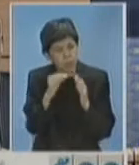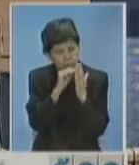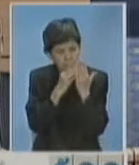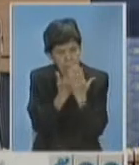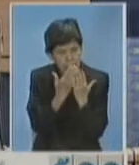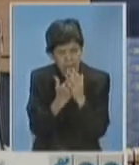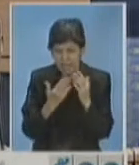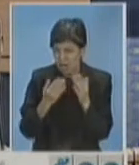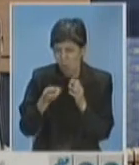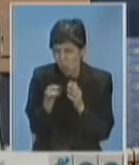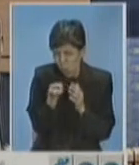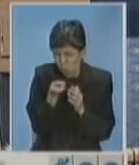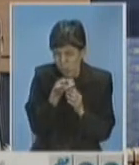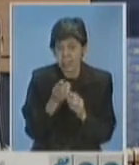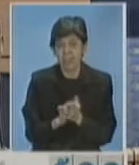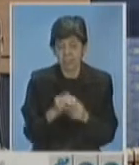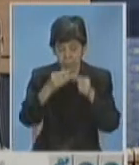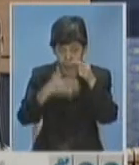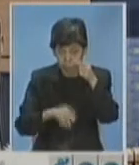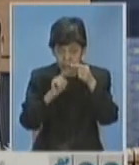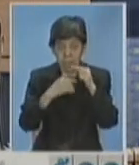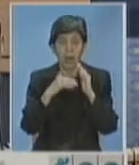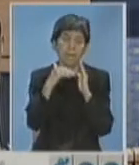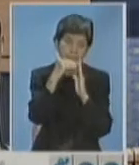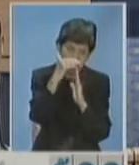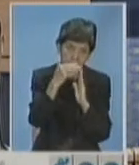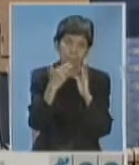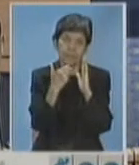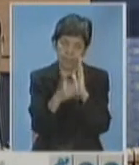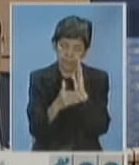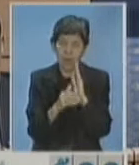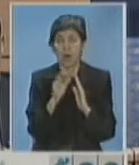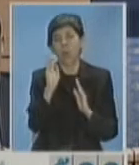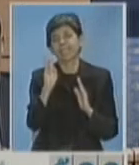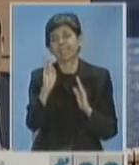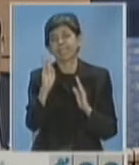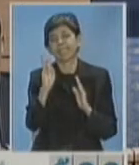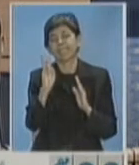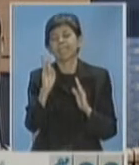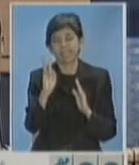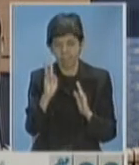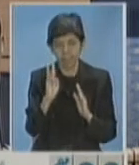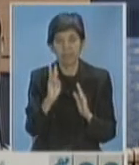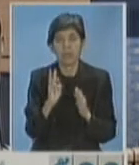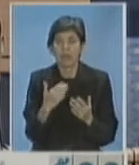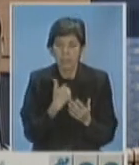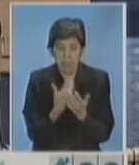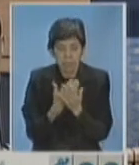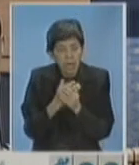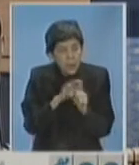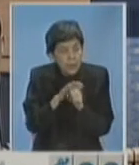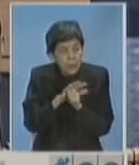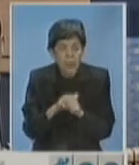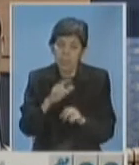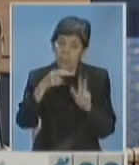รายได้เฉลี่ยต่ำสุด10 ลำดับแรกอยู่ในภาคเหนือและภาคอีสานถึง6 จังหวัดและจังหวัดที่มีรายได้เฉลี่ยเพียง